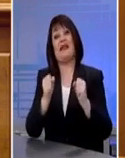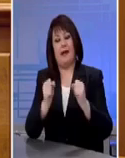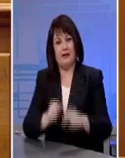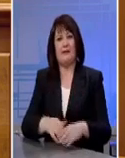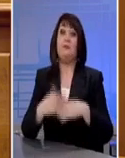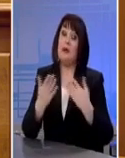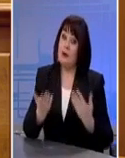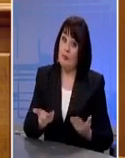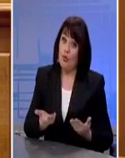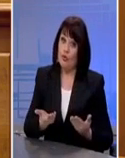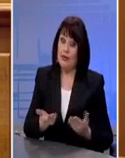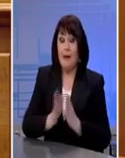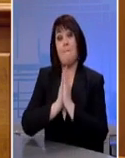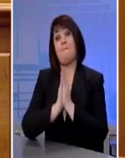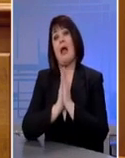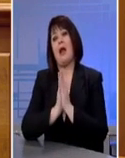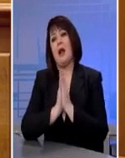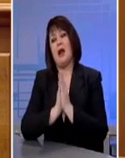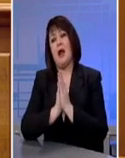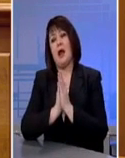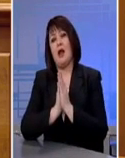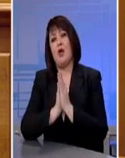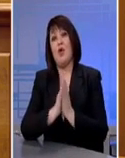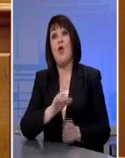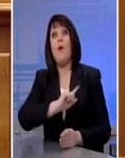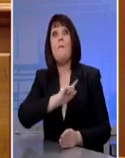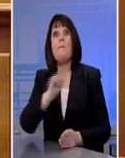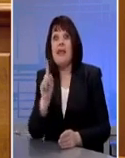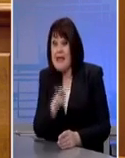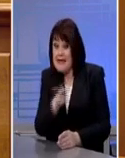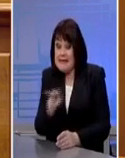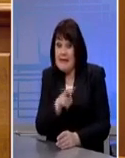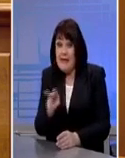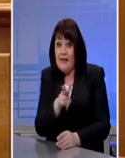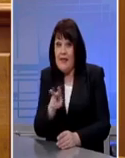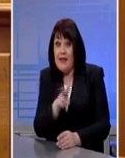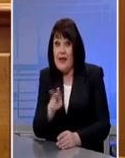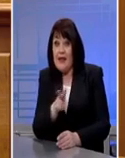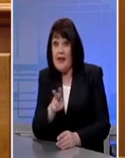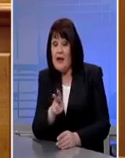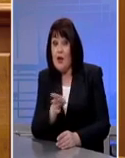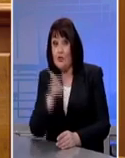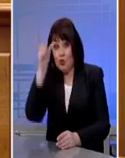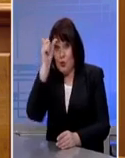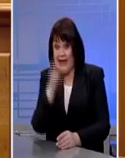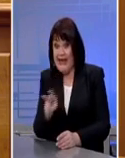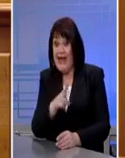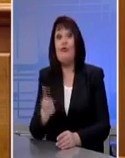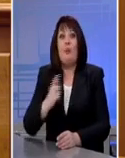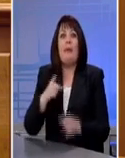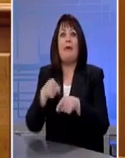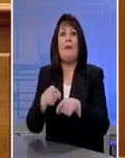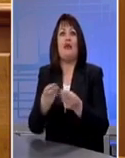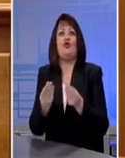Λοιπόν, σας παρακαλώ, λέει, μην κάνετε ποτέ διμερείς επαφές με την Τουρκία, γιατί αυτό περιμένει η